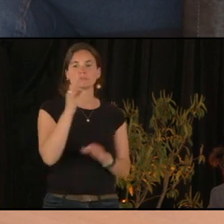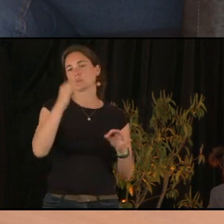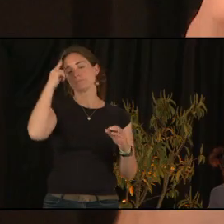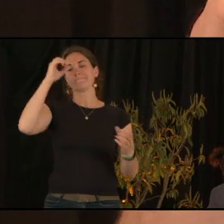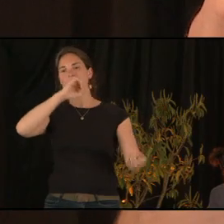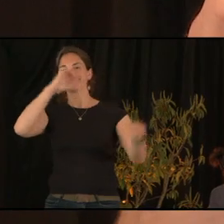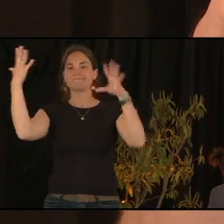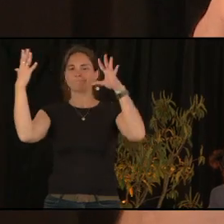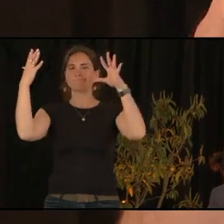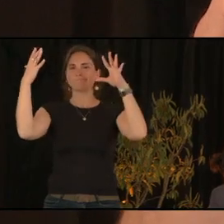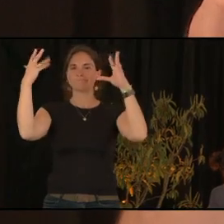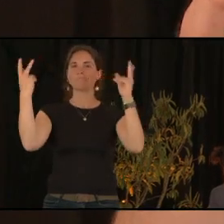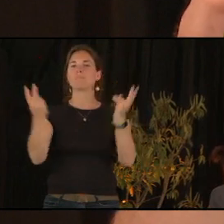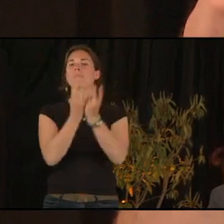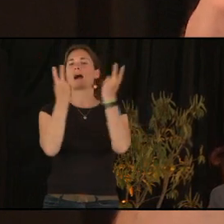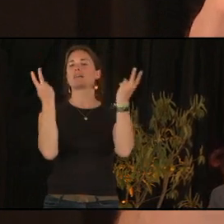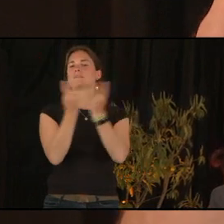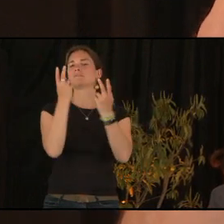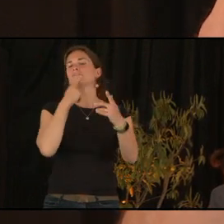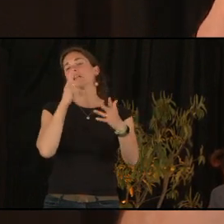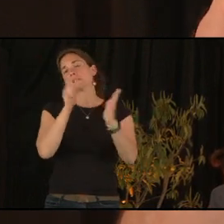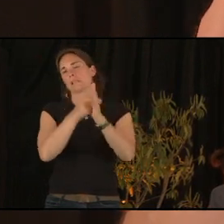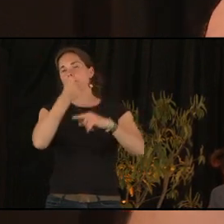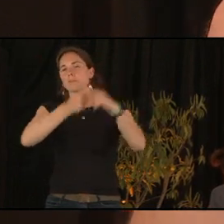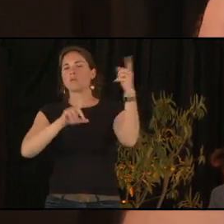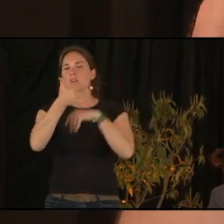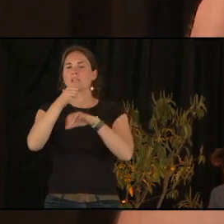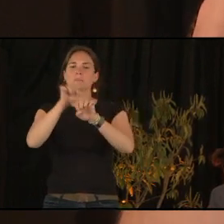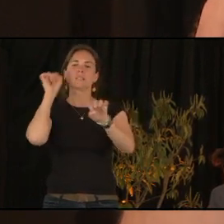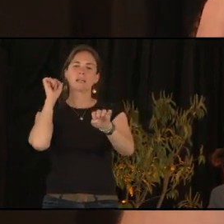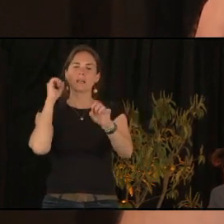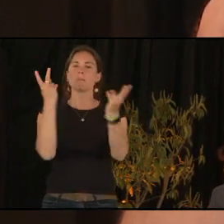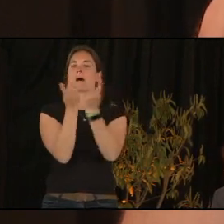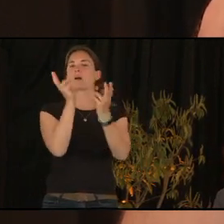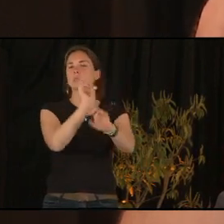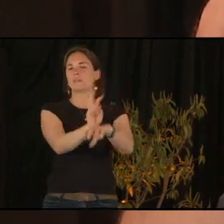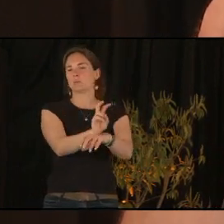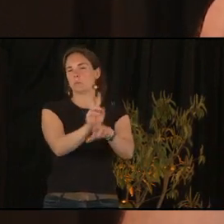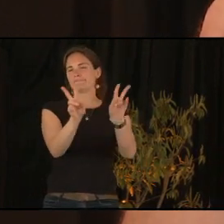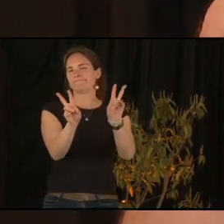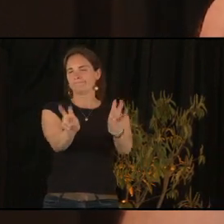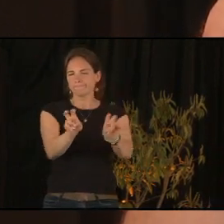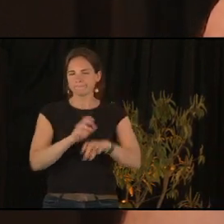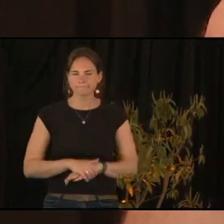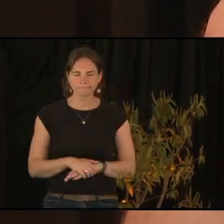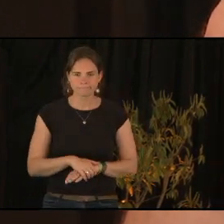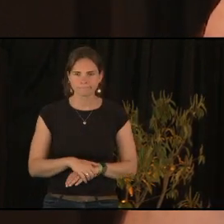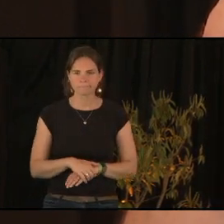un parc de conservation qui se passait au milieu du XXIe siècle, qui est un parc en fait